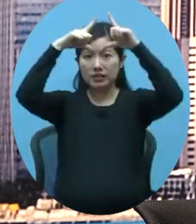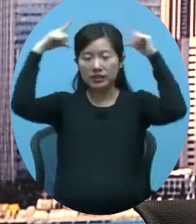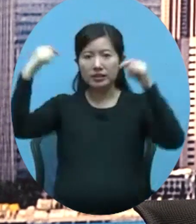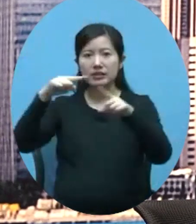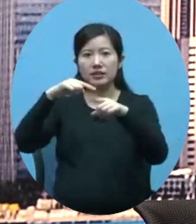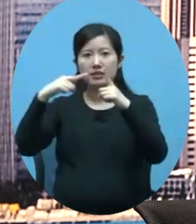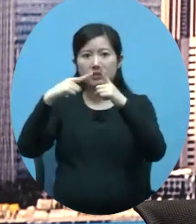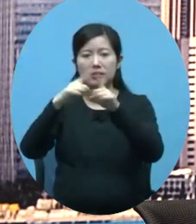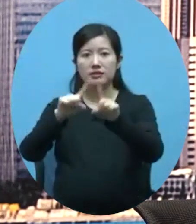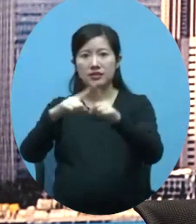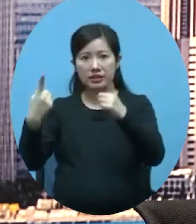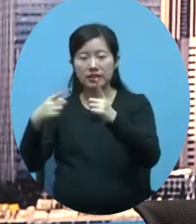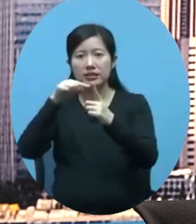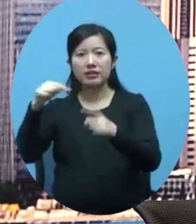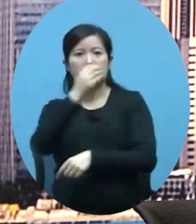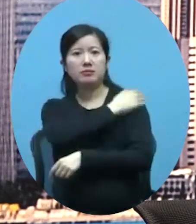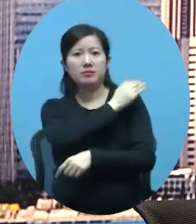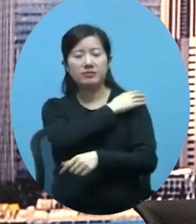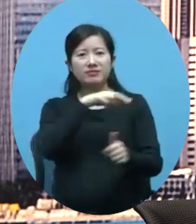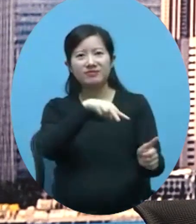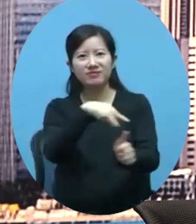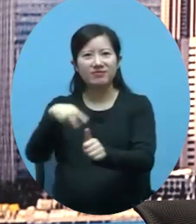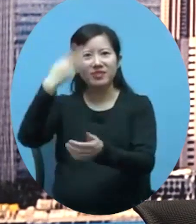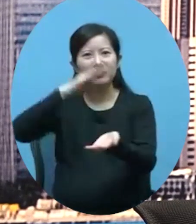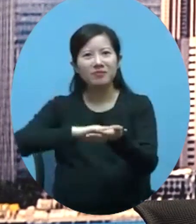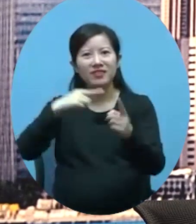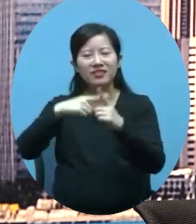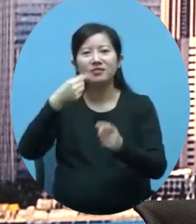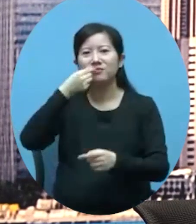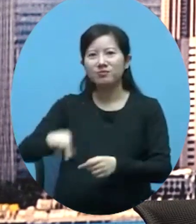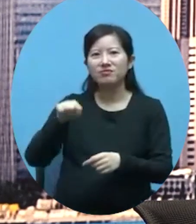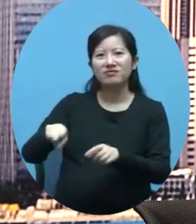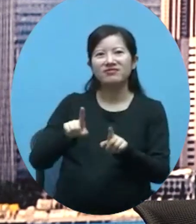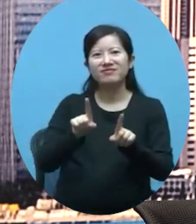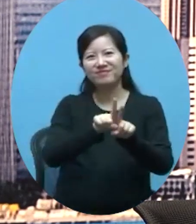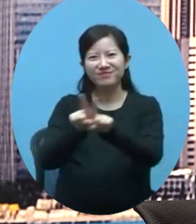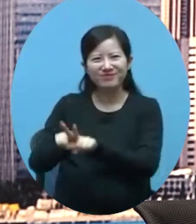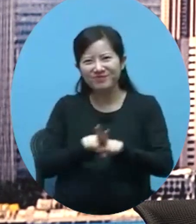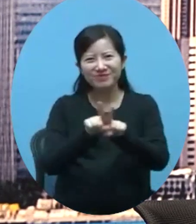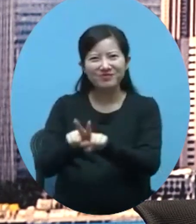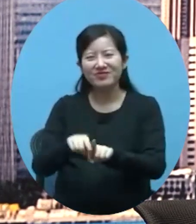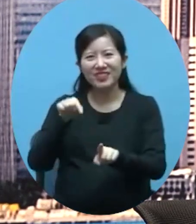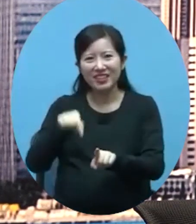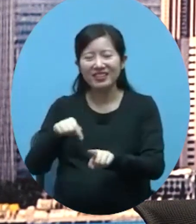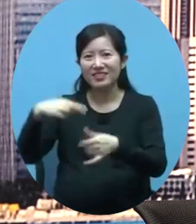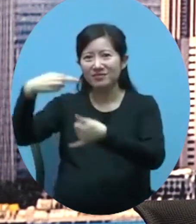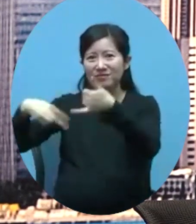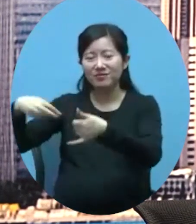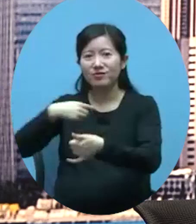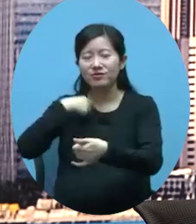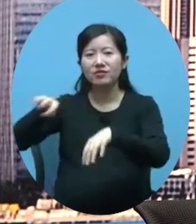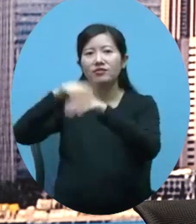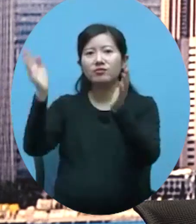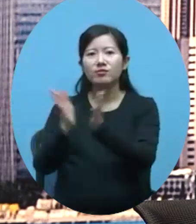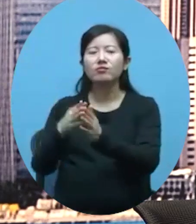确诊新型病毒而列为密切接触者进行检疫观察的同事都全部已经出